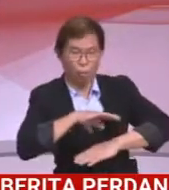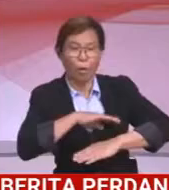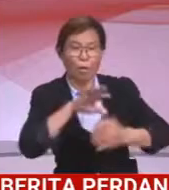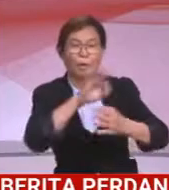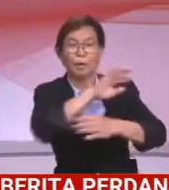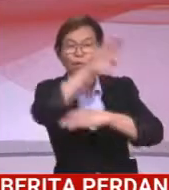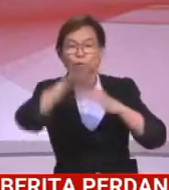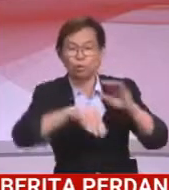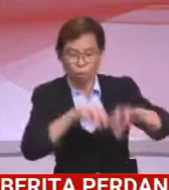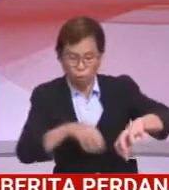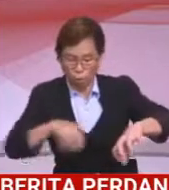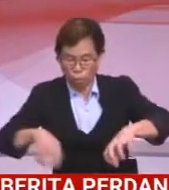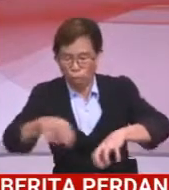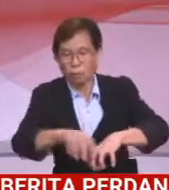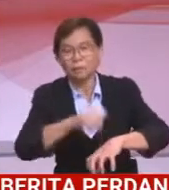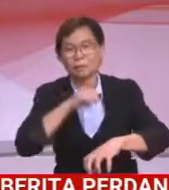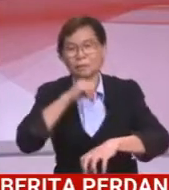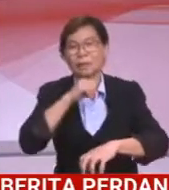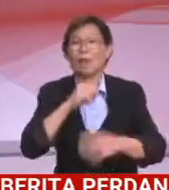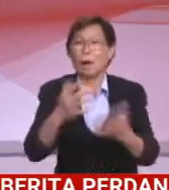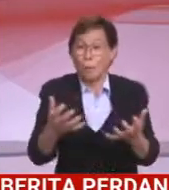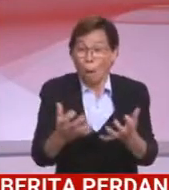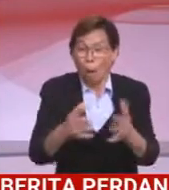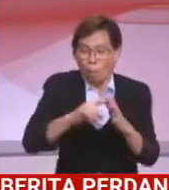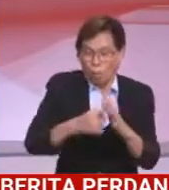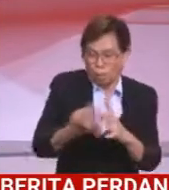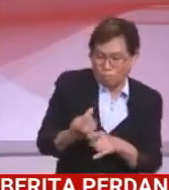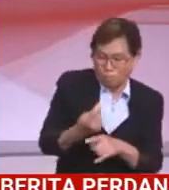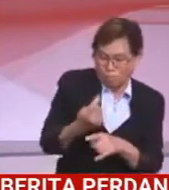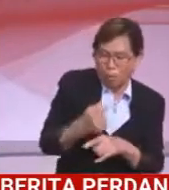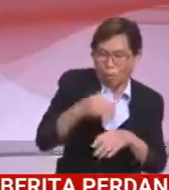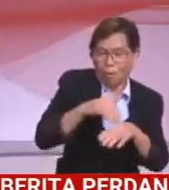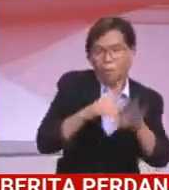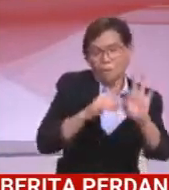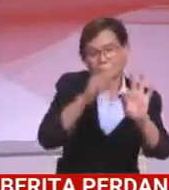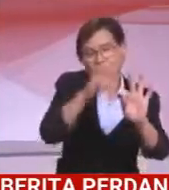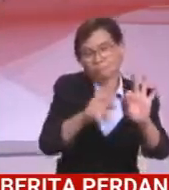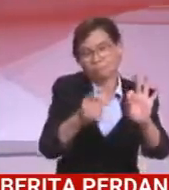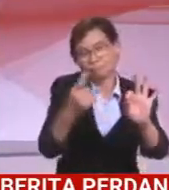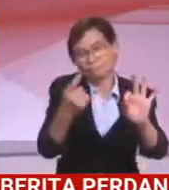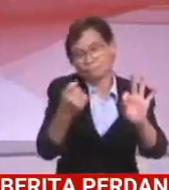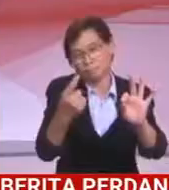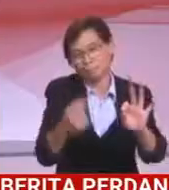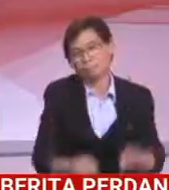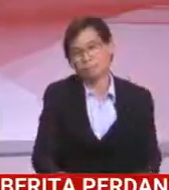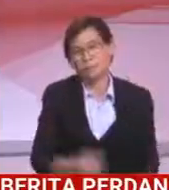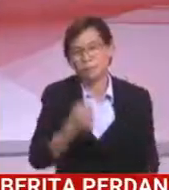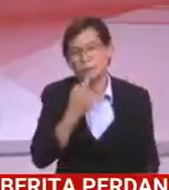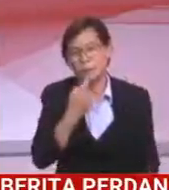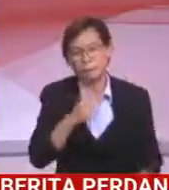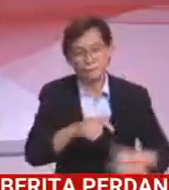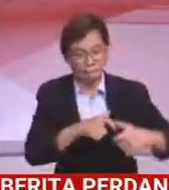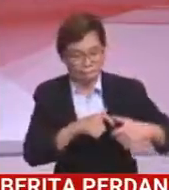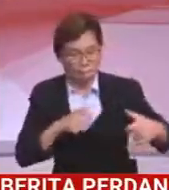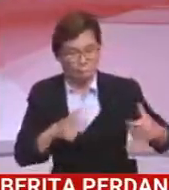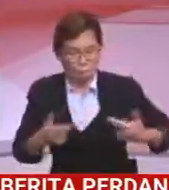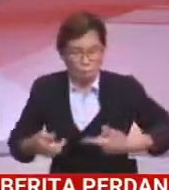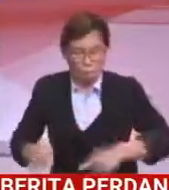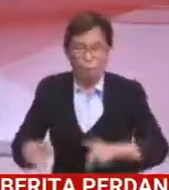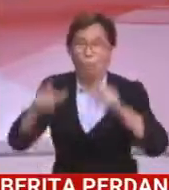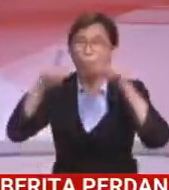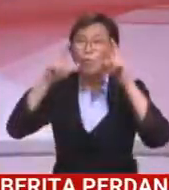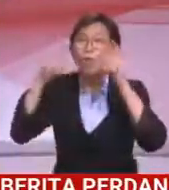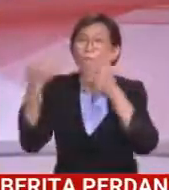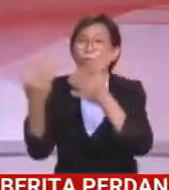posisi dan tidak sabar untuk memulakan kembali latihan pada 9 November ini ujarnya beliau berani memberi peluang kepada muka